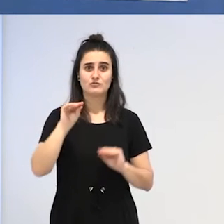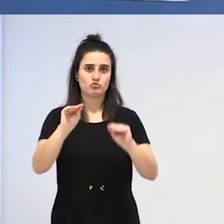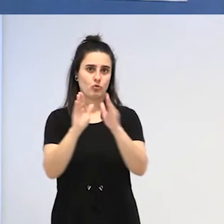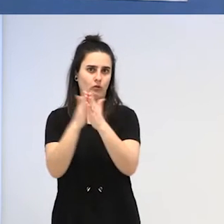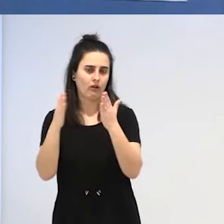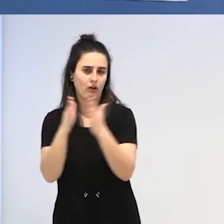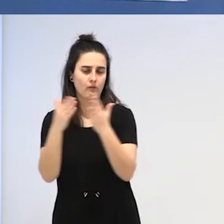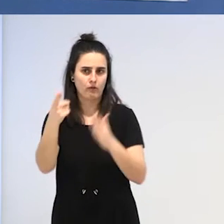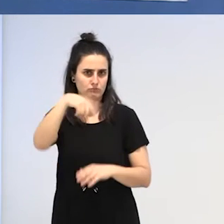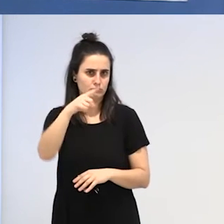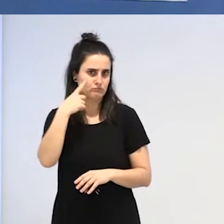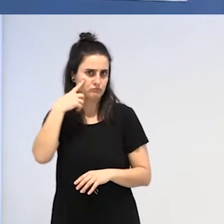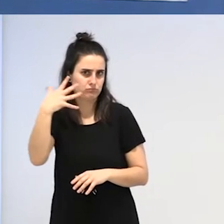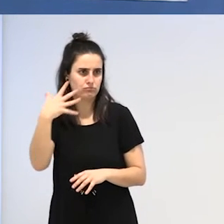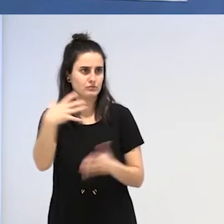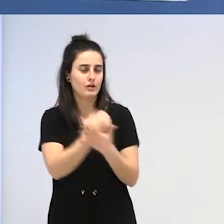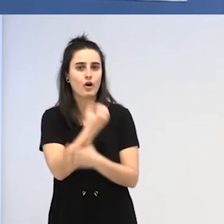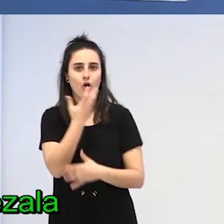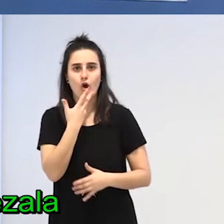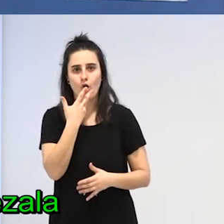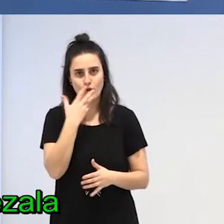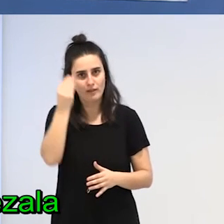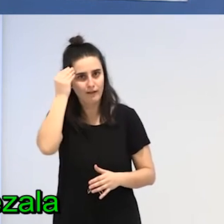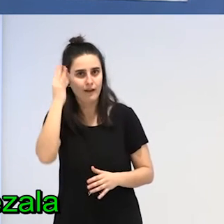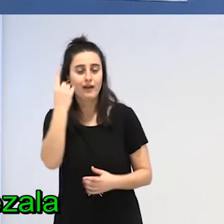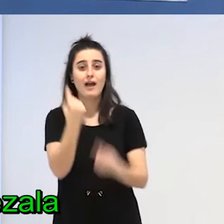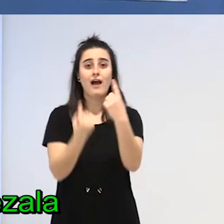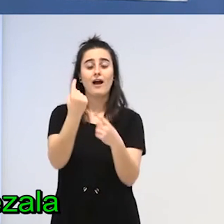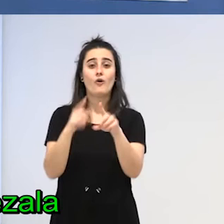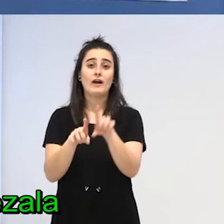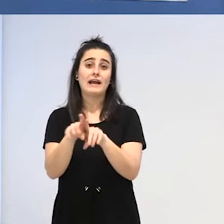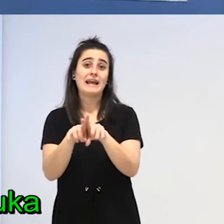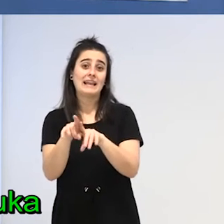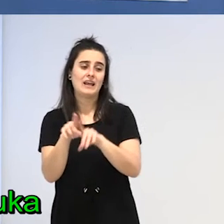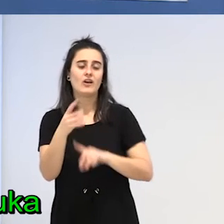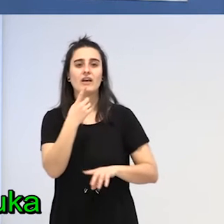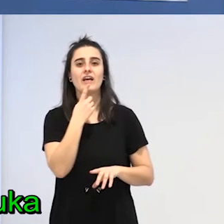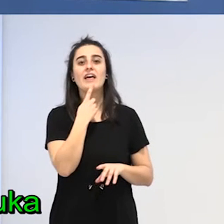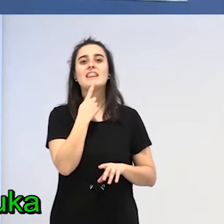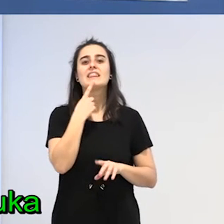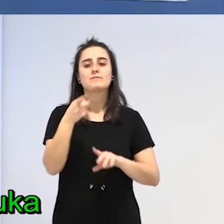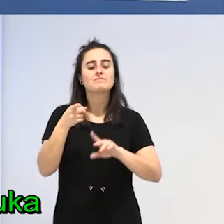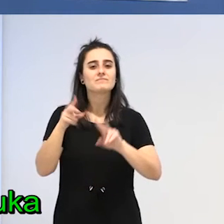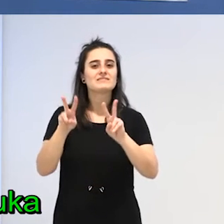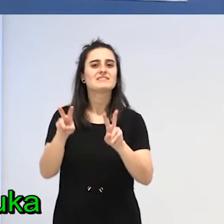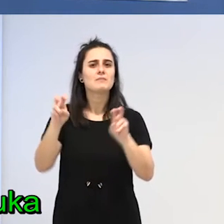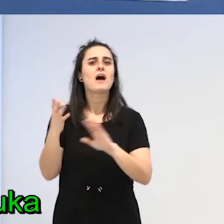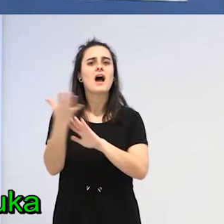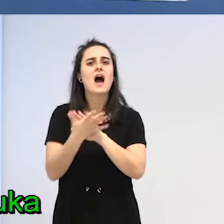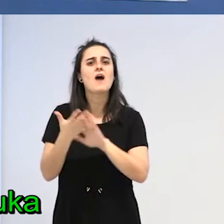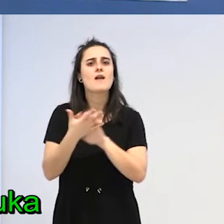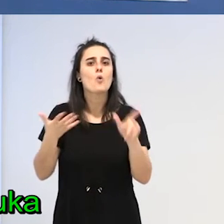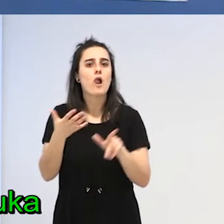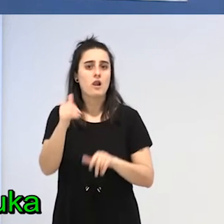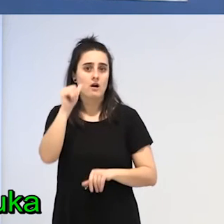bueno, kritikariek esaten dut batzuk, bueno, kritikari batzuk esaten duten bezala, ugalketari buruzko oso